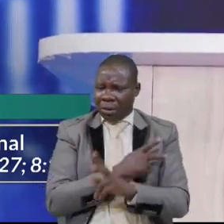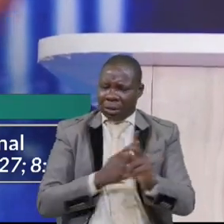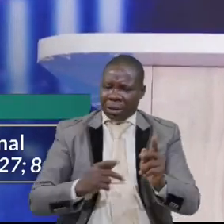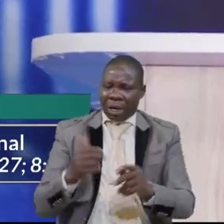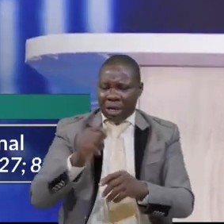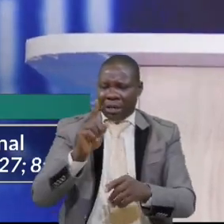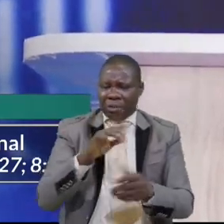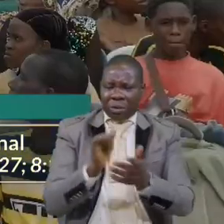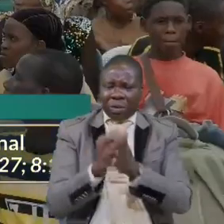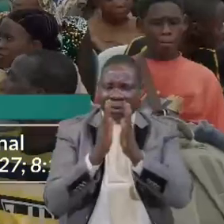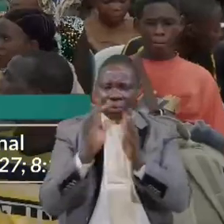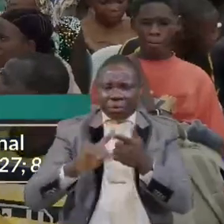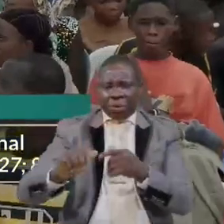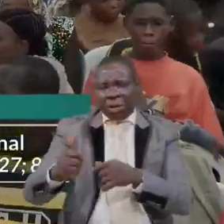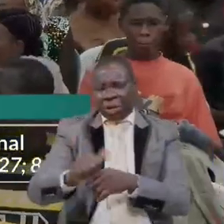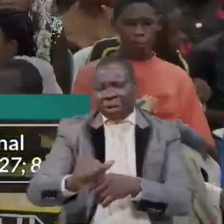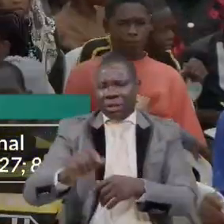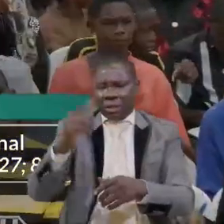Dieu,